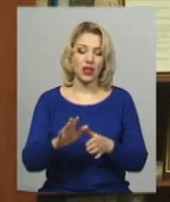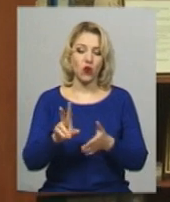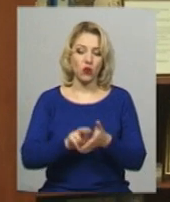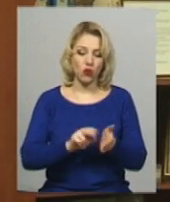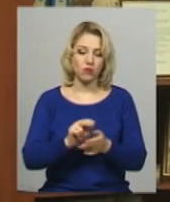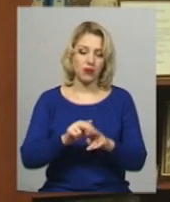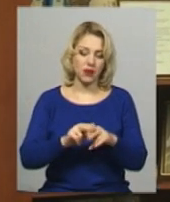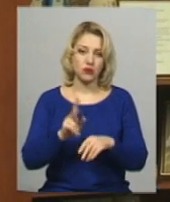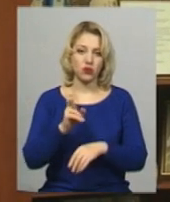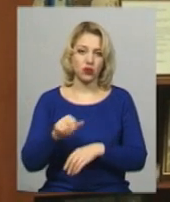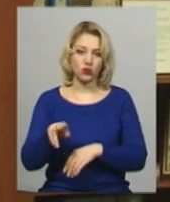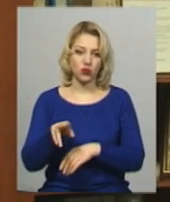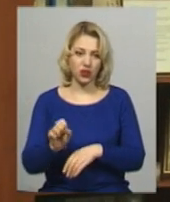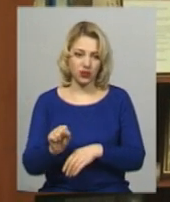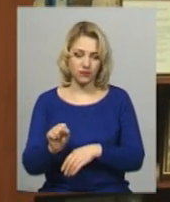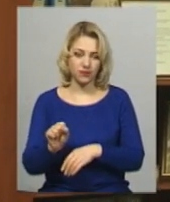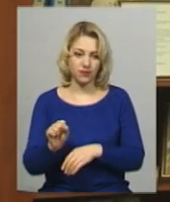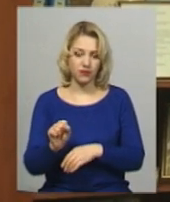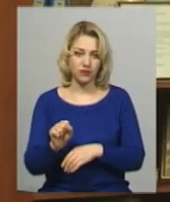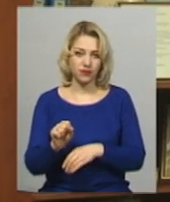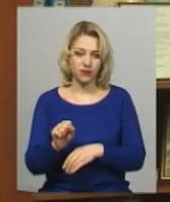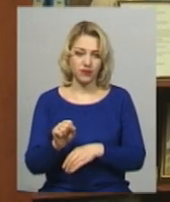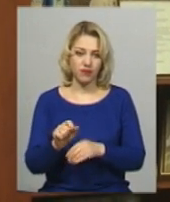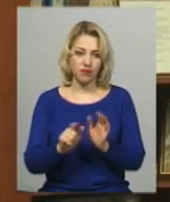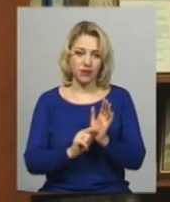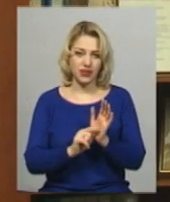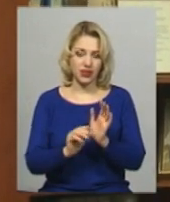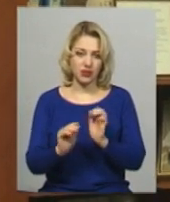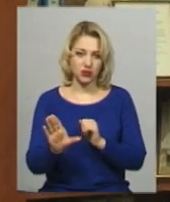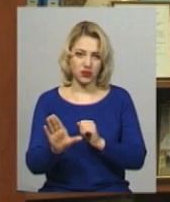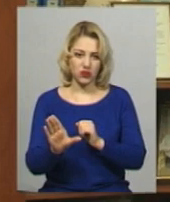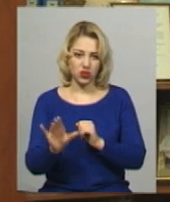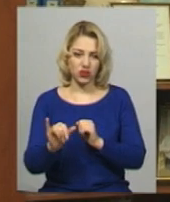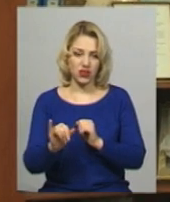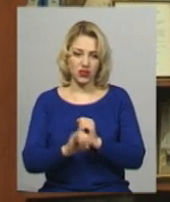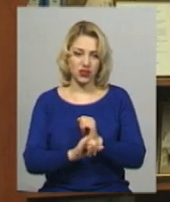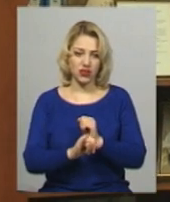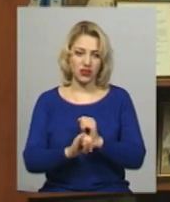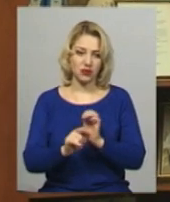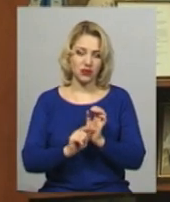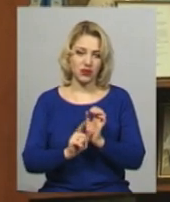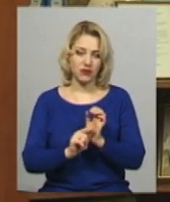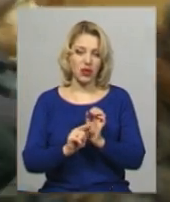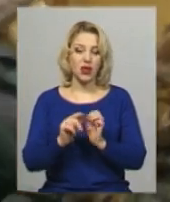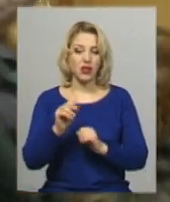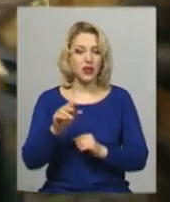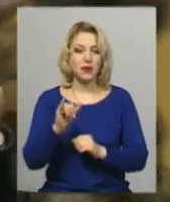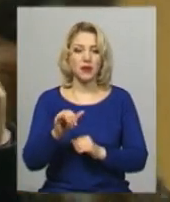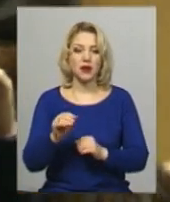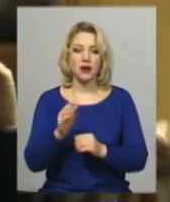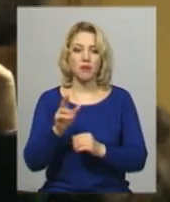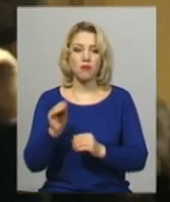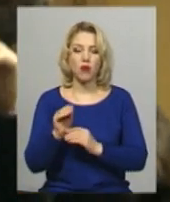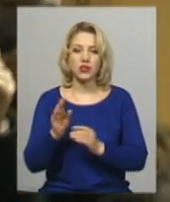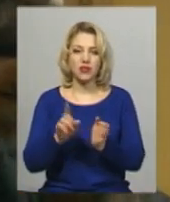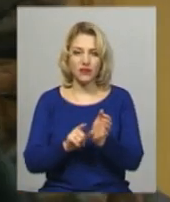паспорта, ідентифікаційного коду, пенсійного посвідчення і посвідчення по інвалідності. 54